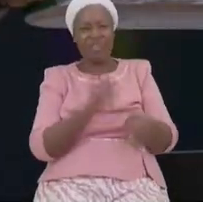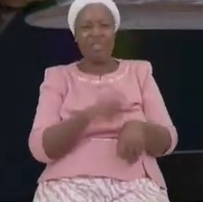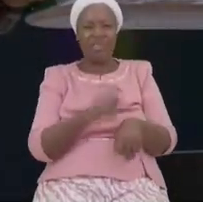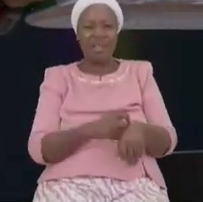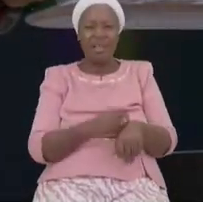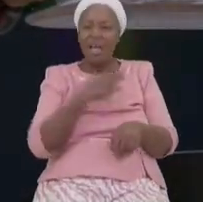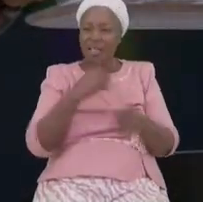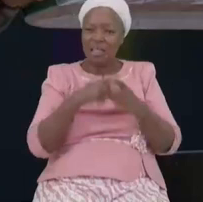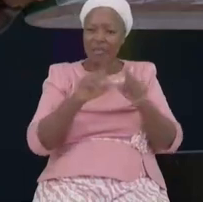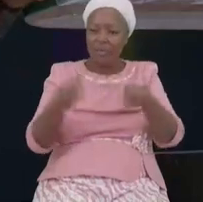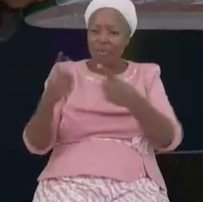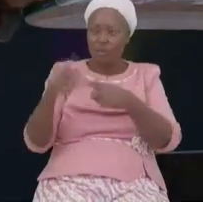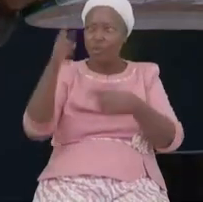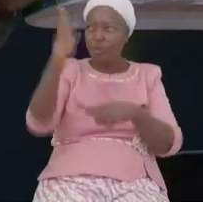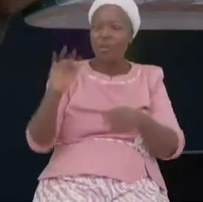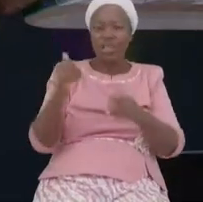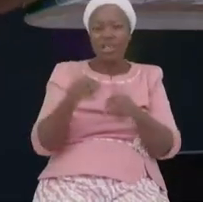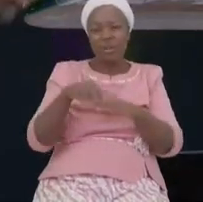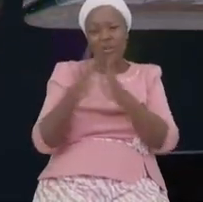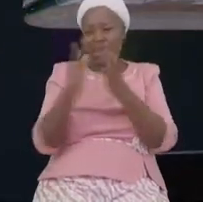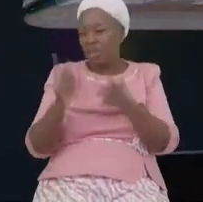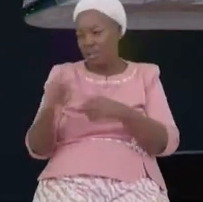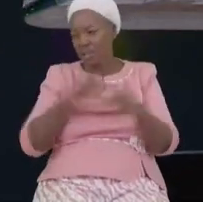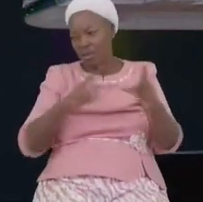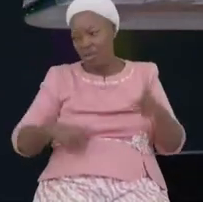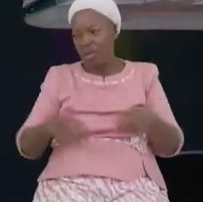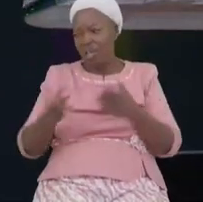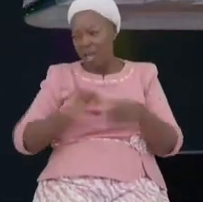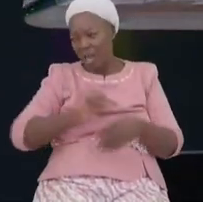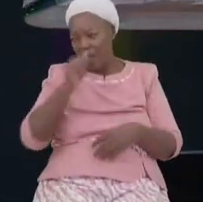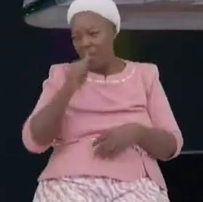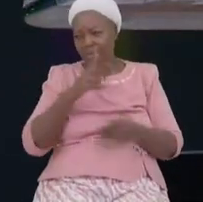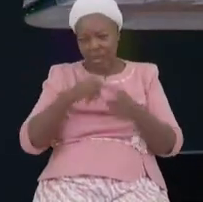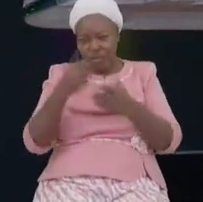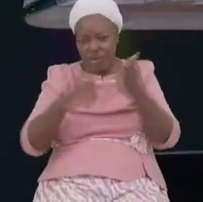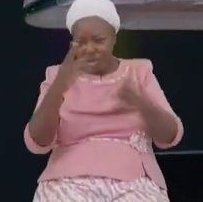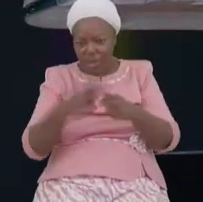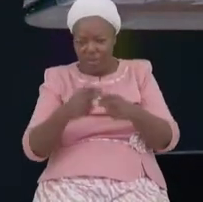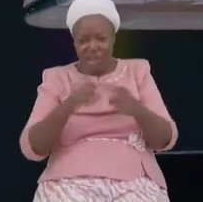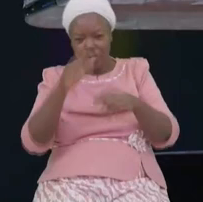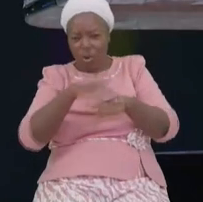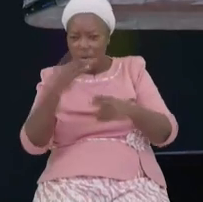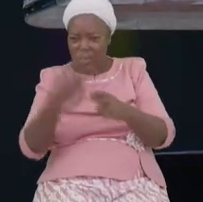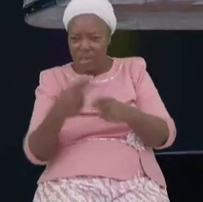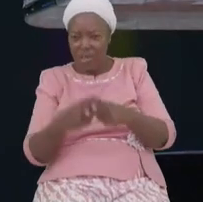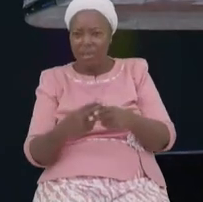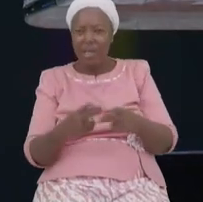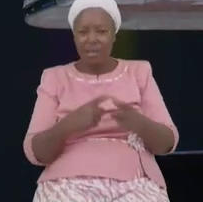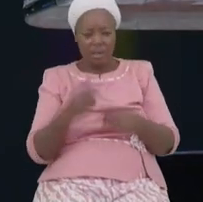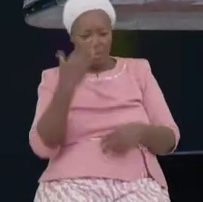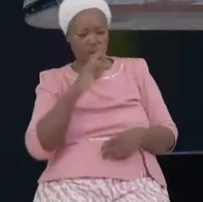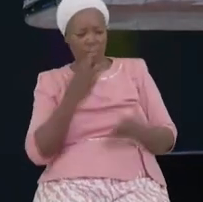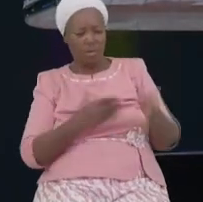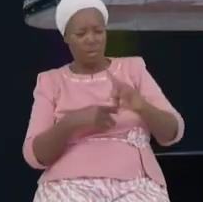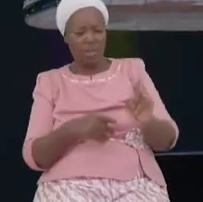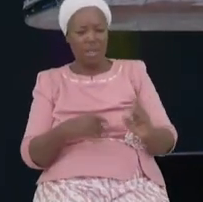Dieu dans la prière et tu dis, me voici, quel est ton nom? Tu mentionnes ton nom à Dieu. Pourquoi est-ce que tu es là? J'appartiens à